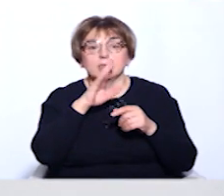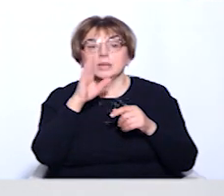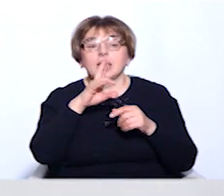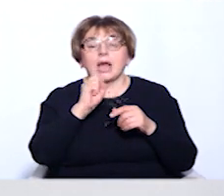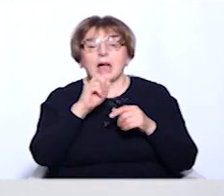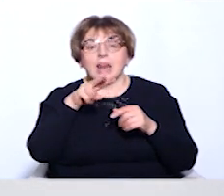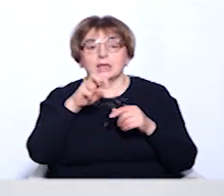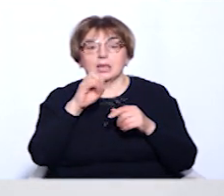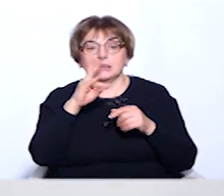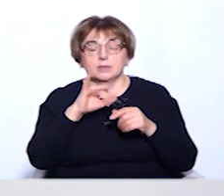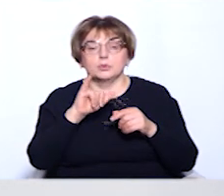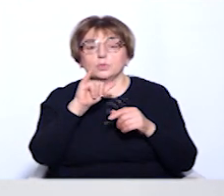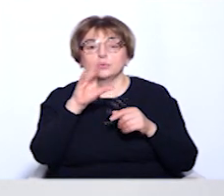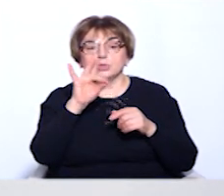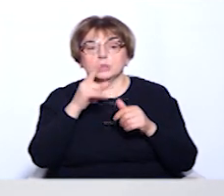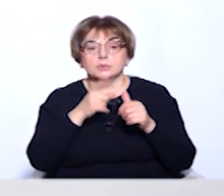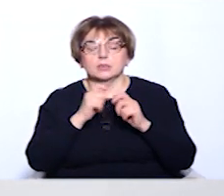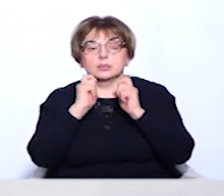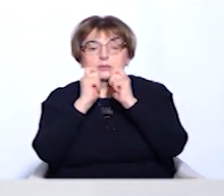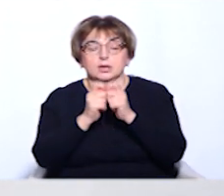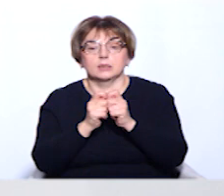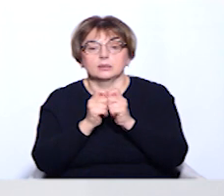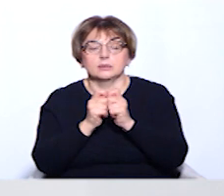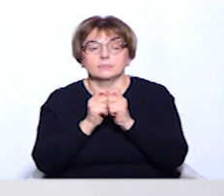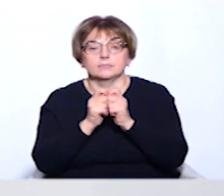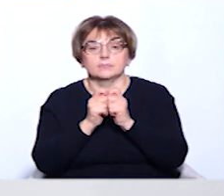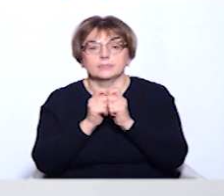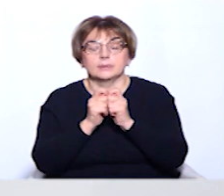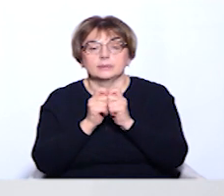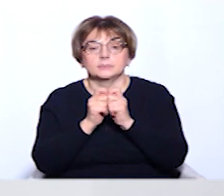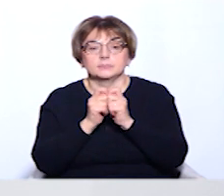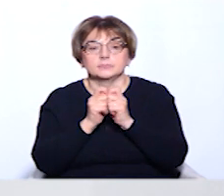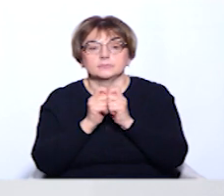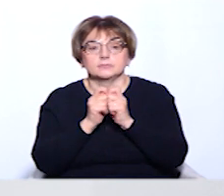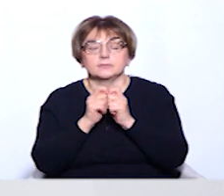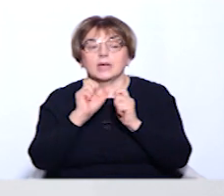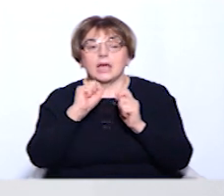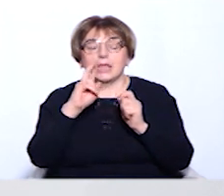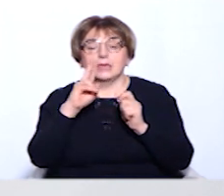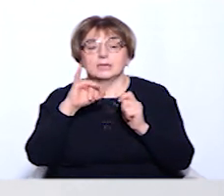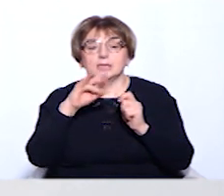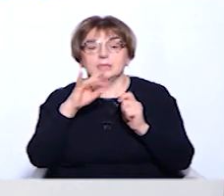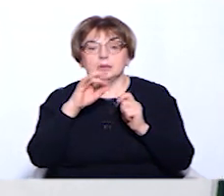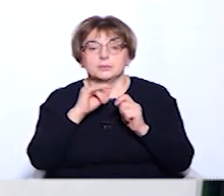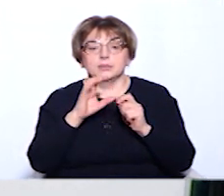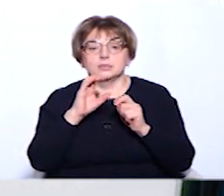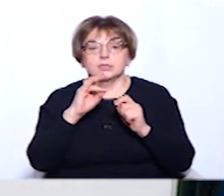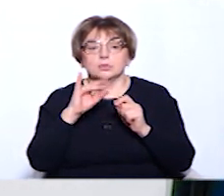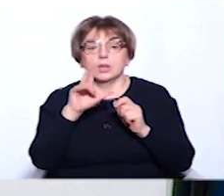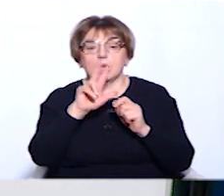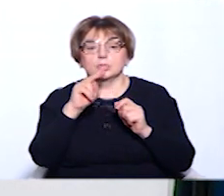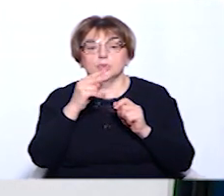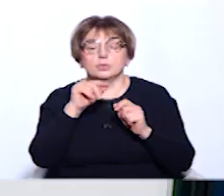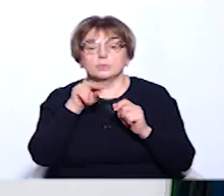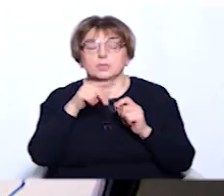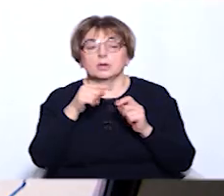ალკანები, ხოლო უჯერ ნახშირწყალბადებს ფორმულით CN H2N ეწოდებათ ალკენები, ხოლო